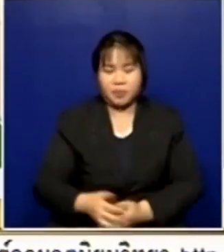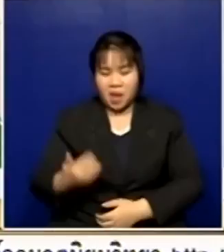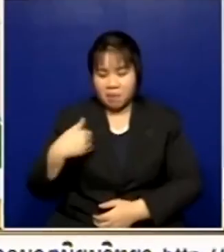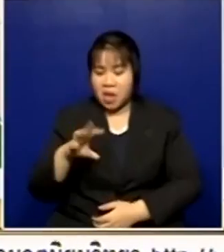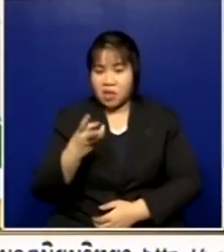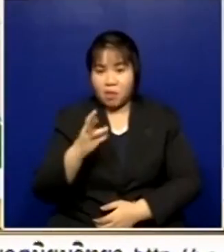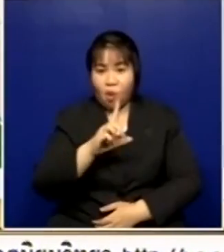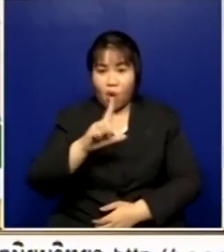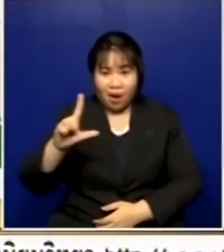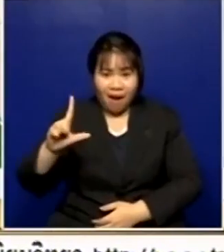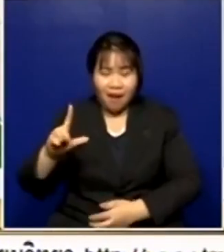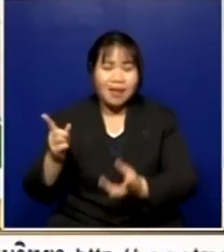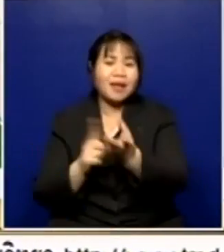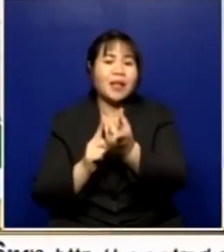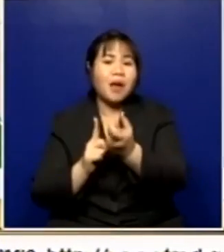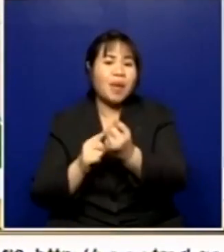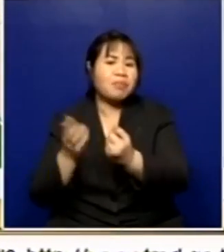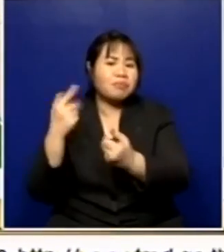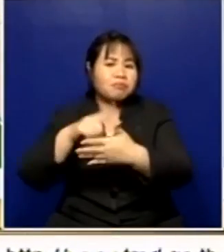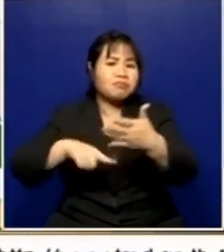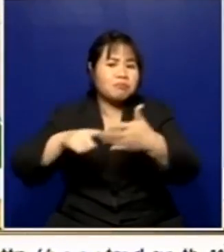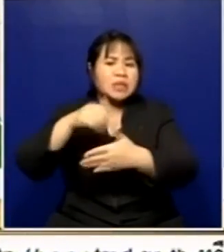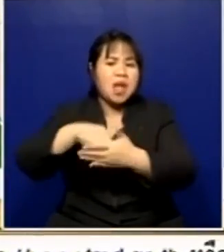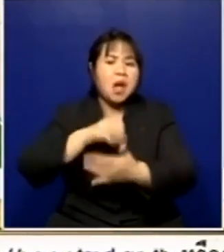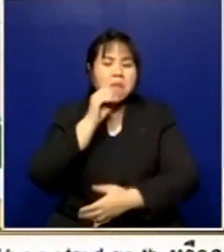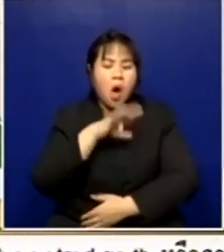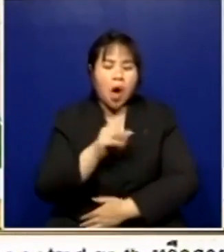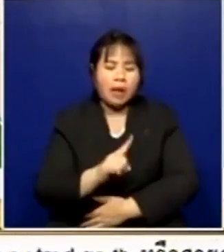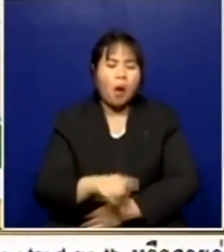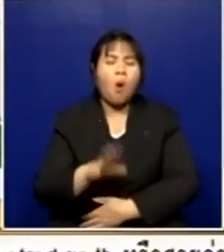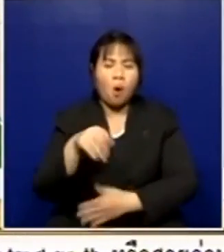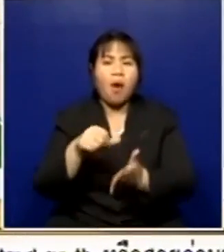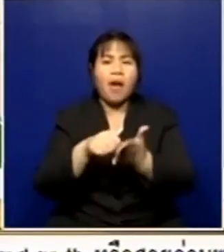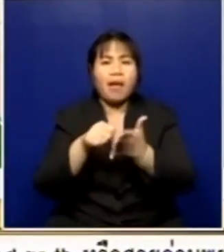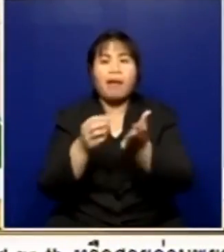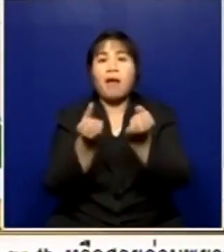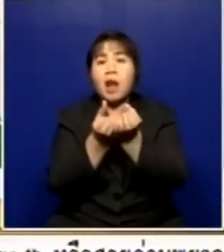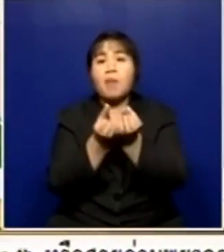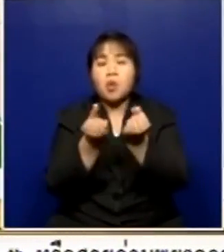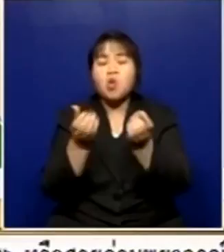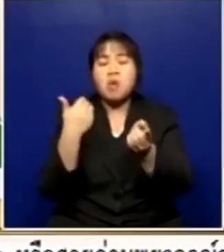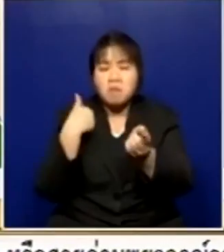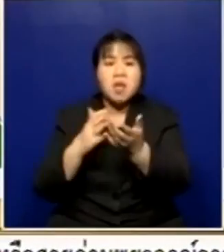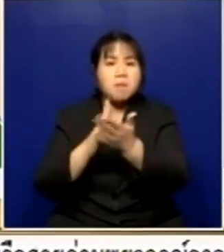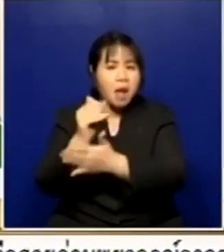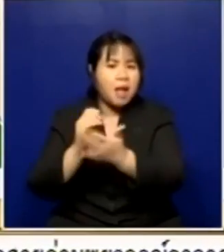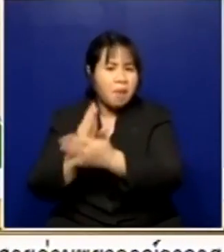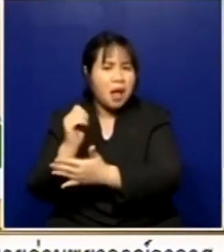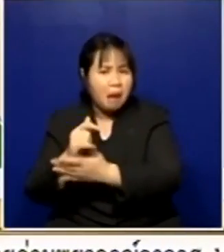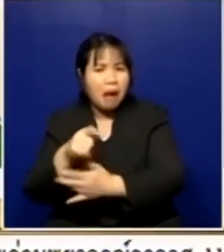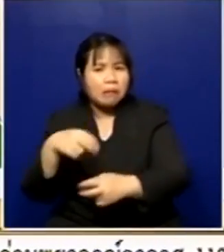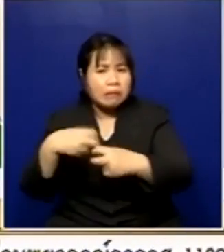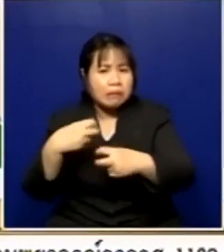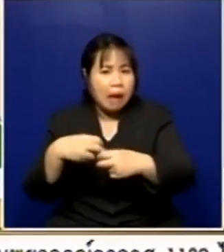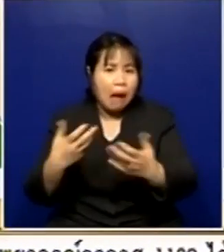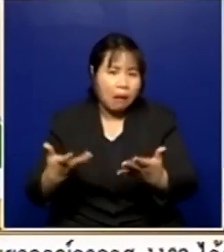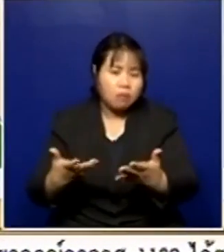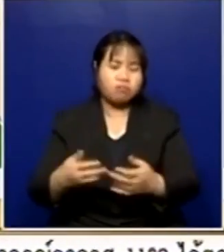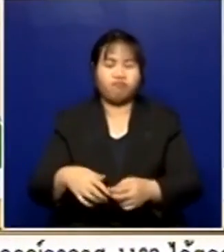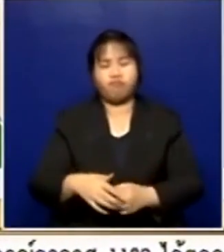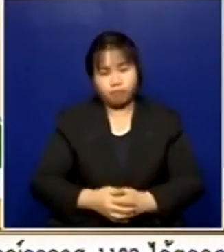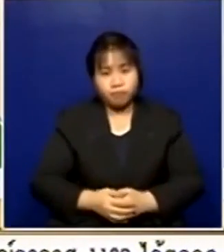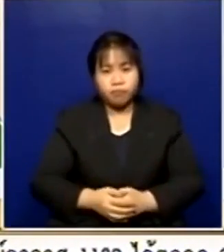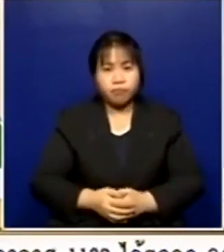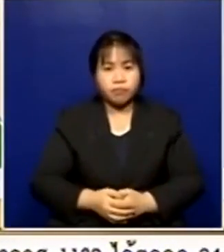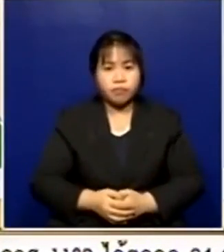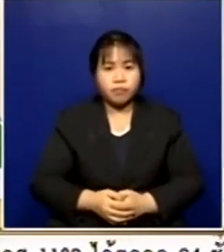ล้านเสียงประชามติที่มักถูกนำมาอ้างให้การแก้ไขรัฐธรรมนูญเป็นกระบวนการที่ยากหรือแทบจะเป็นไปไม่